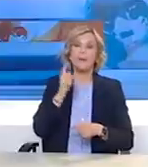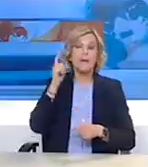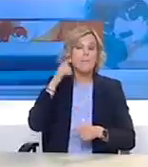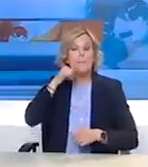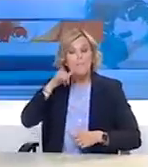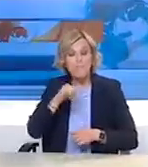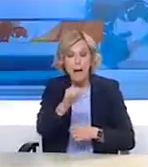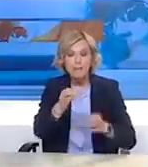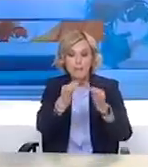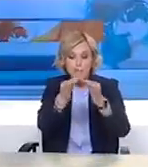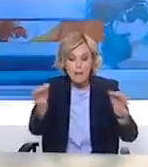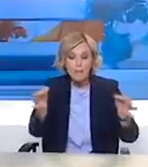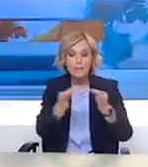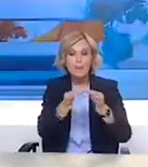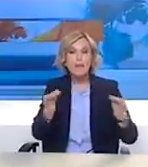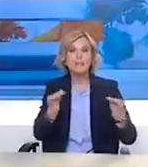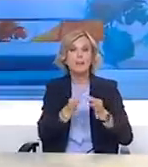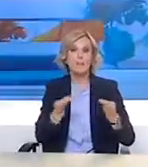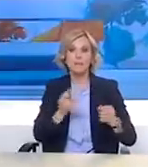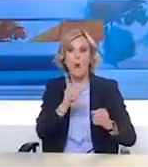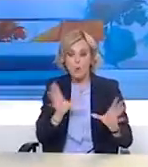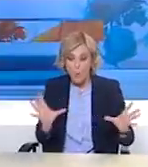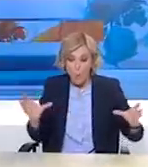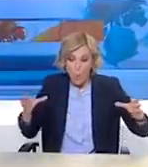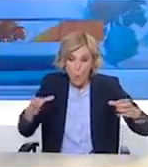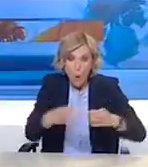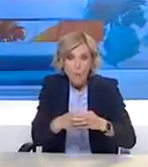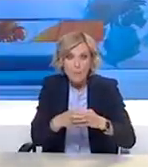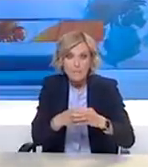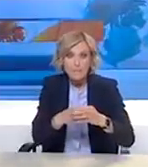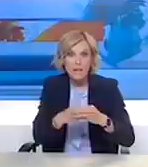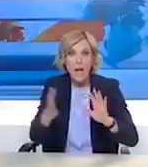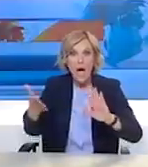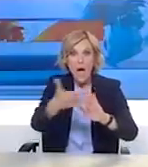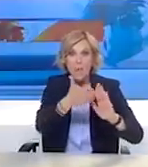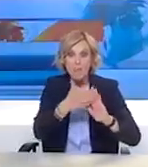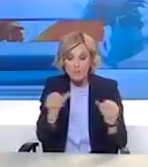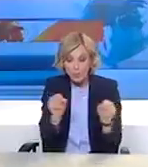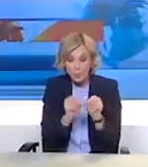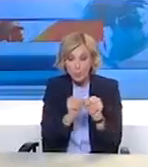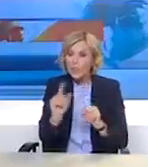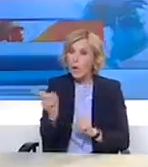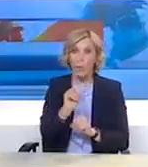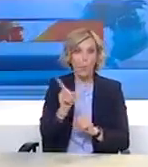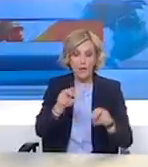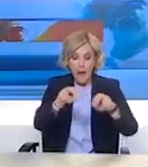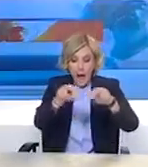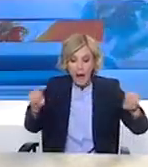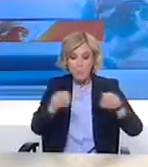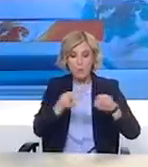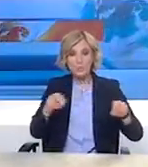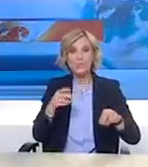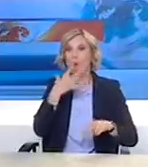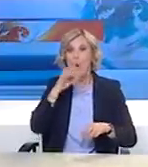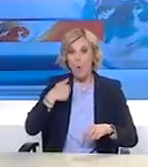να καταστραταγήσουμε κάθε έννοια αποφυγής συγκροτισμού και τήρηση των αποστάσεων. Εμείς, οι πολίτες των μεγαλοπόλεων, πληρώνουμε κατά κάποιο